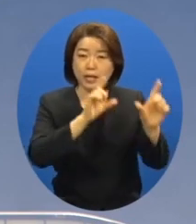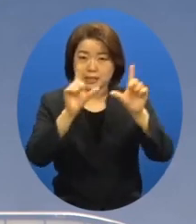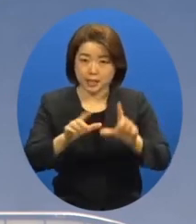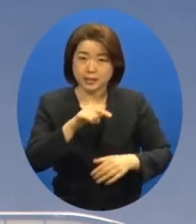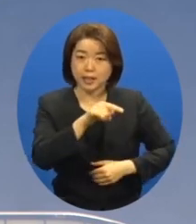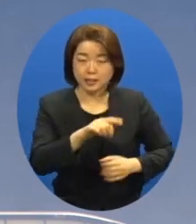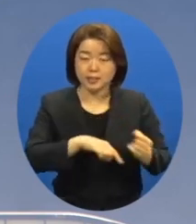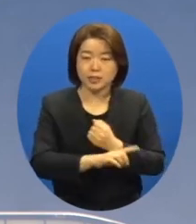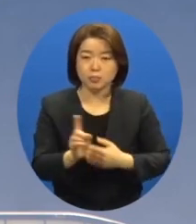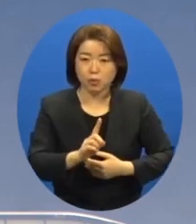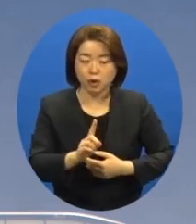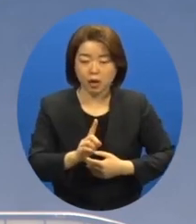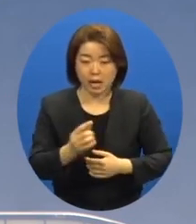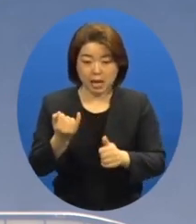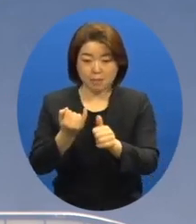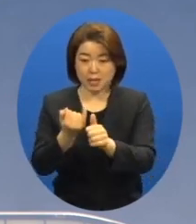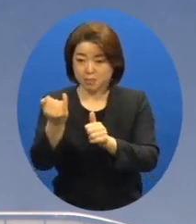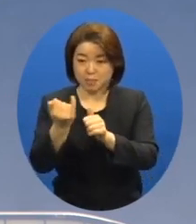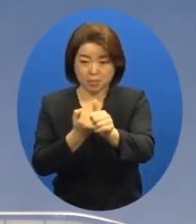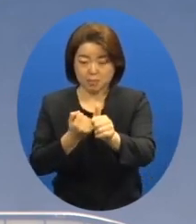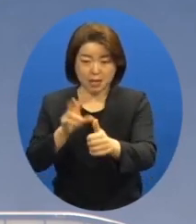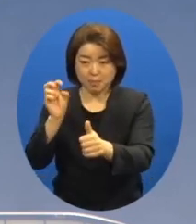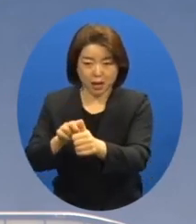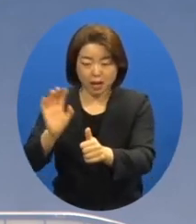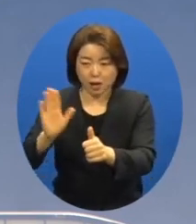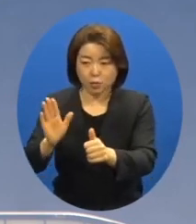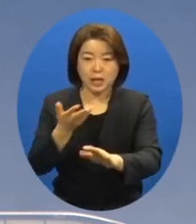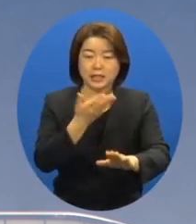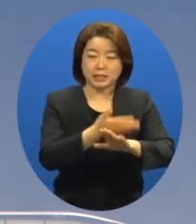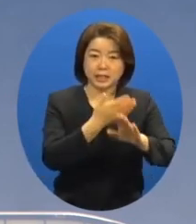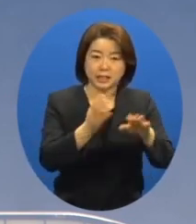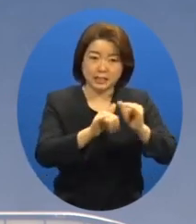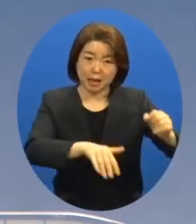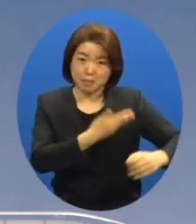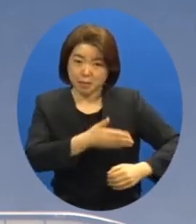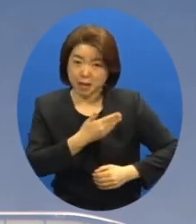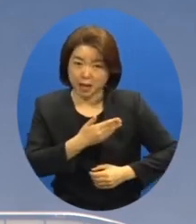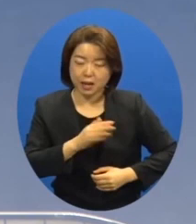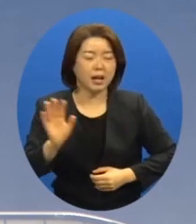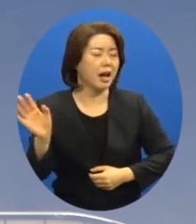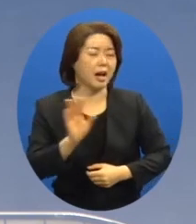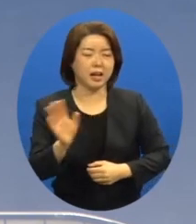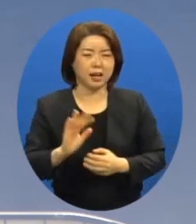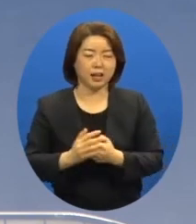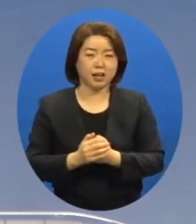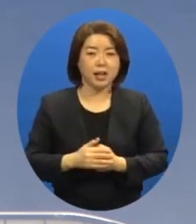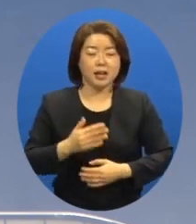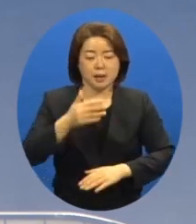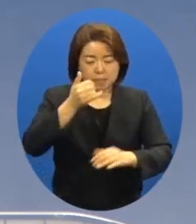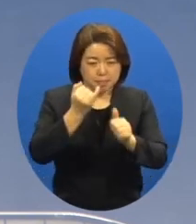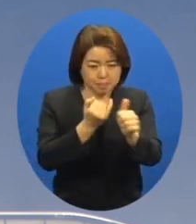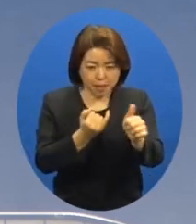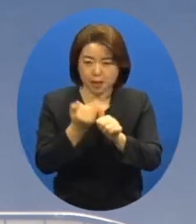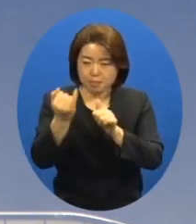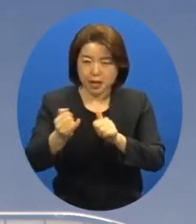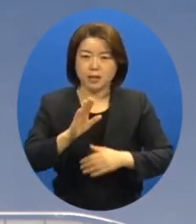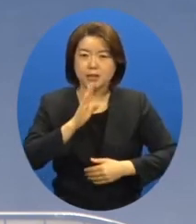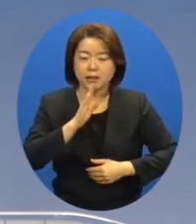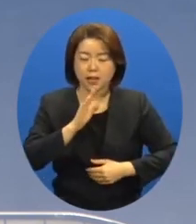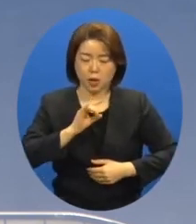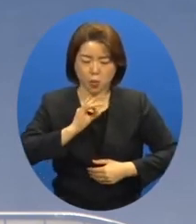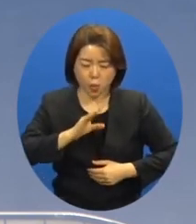외도하는 것을 말하는 게 아닙니다. 배우자에게 끝까지 내가 신실한, 오직